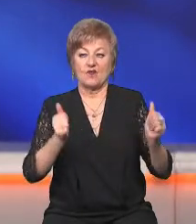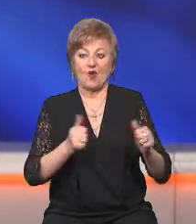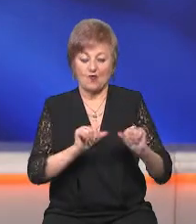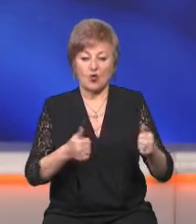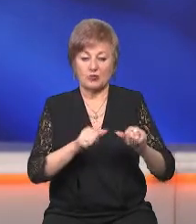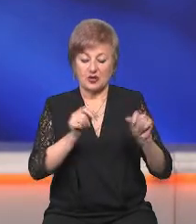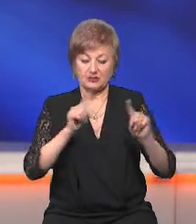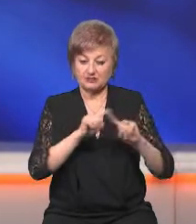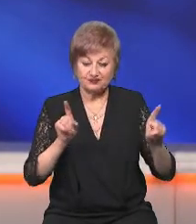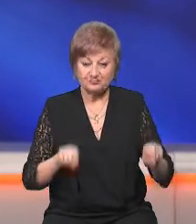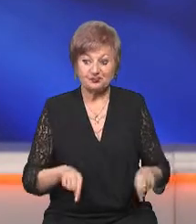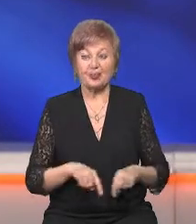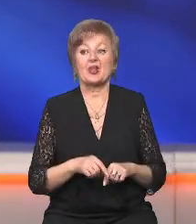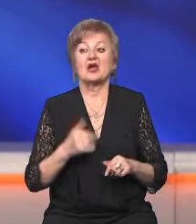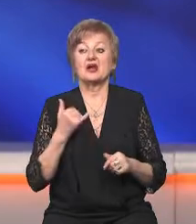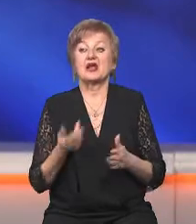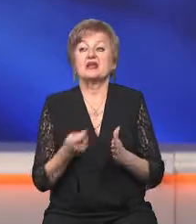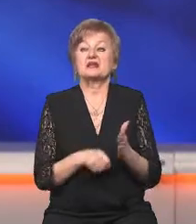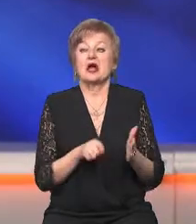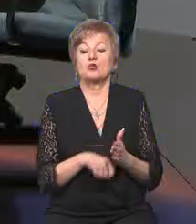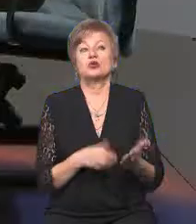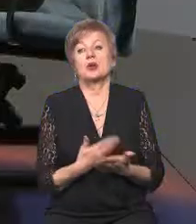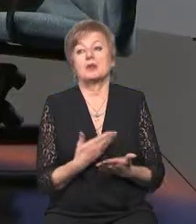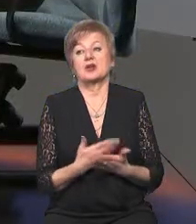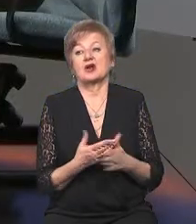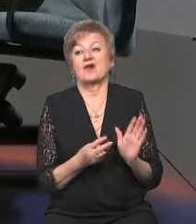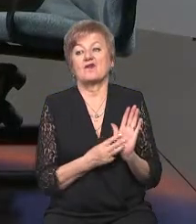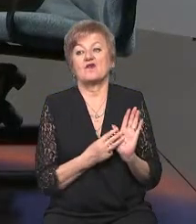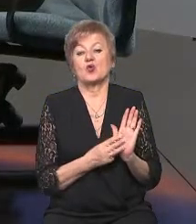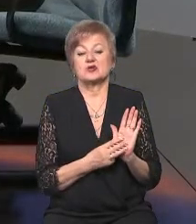в Запорізькій області наразі декларації заключили приблизно